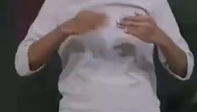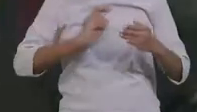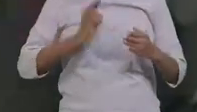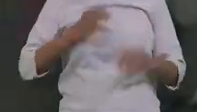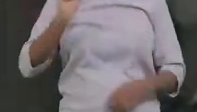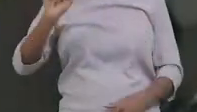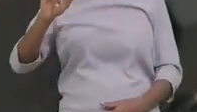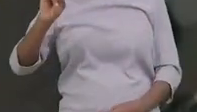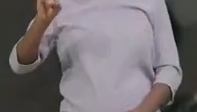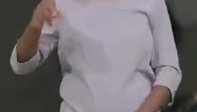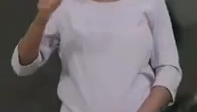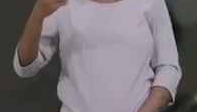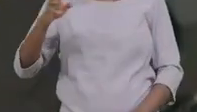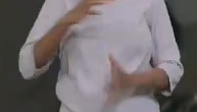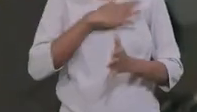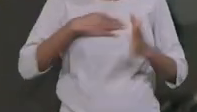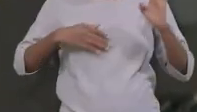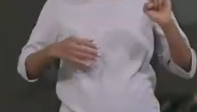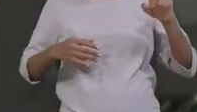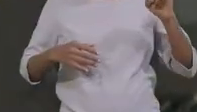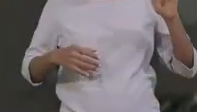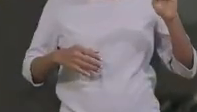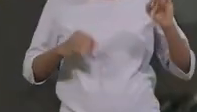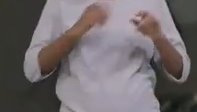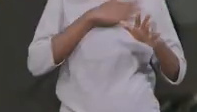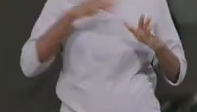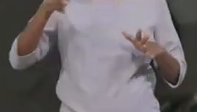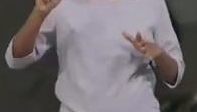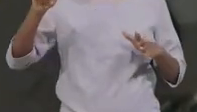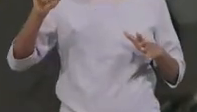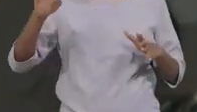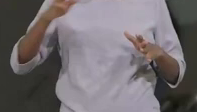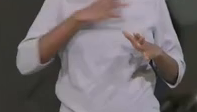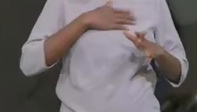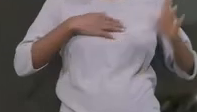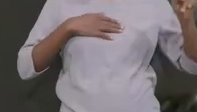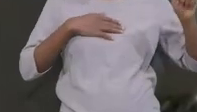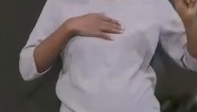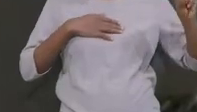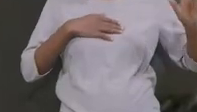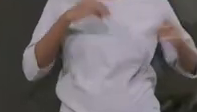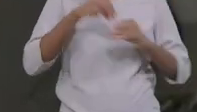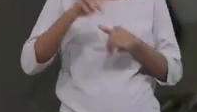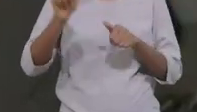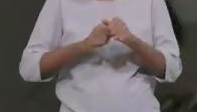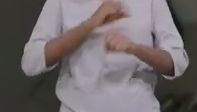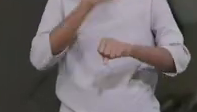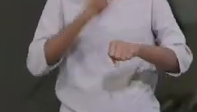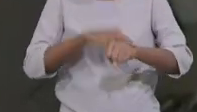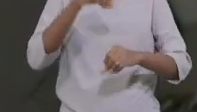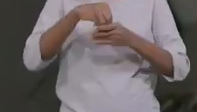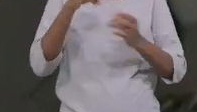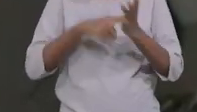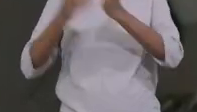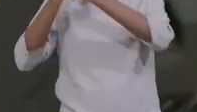Donne-nous des Élie et des Ézéchiel, des Pierre, des Paul, dans chaque nation,